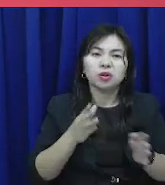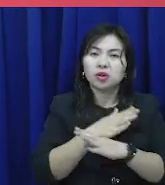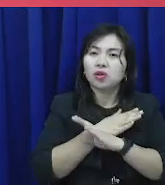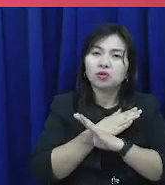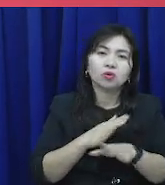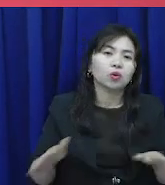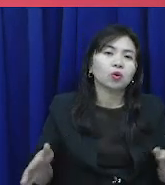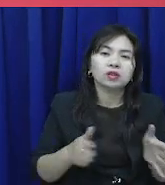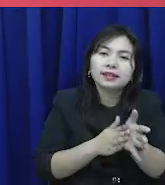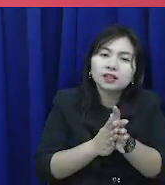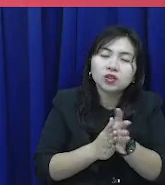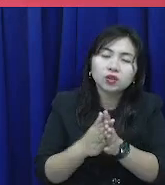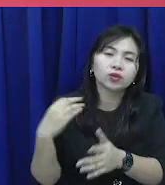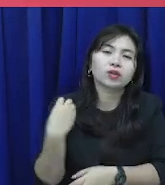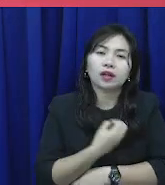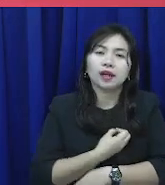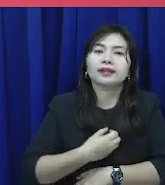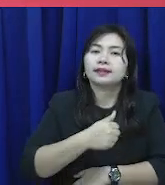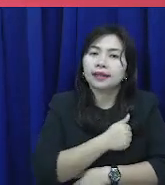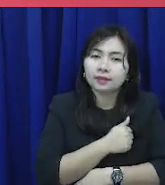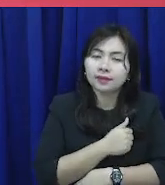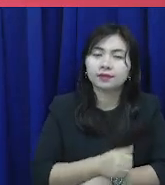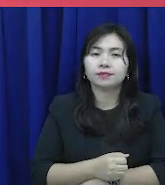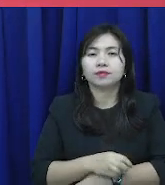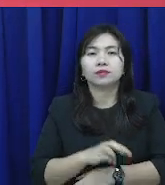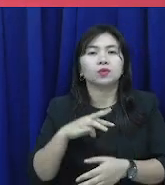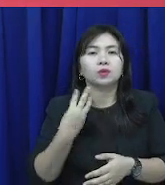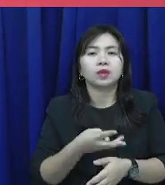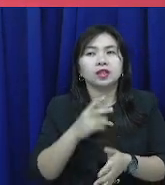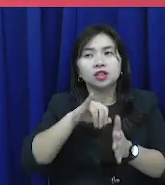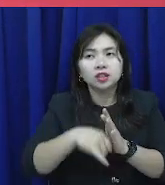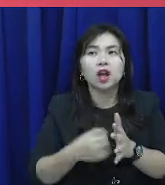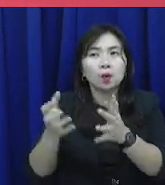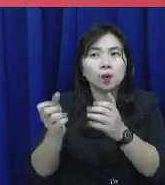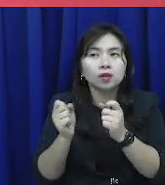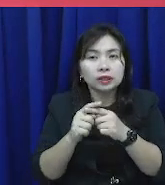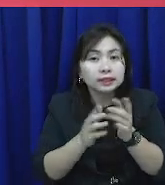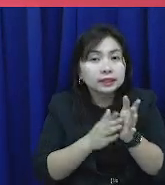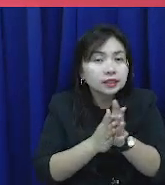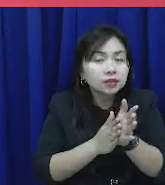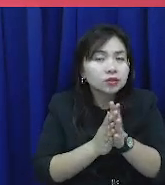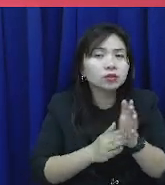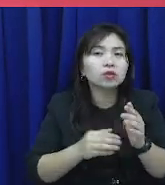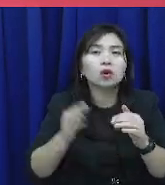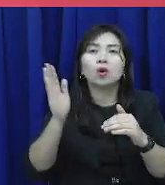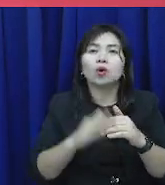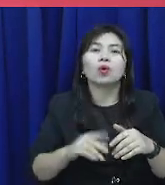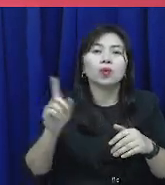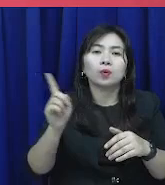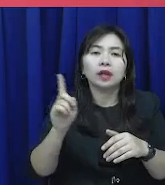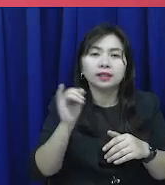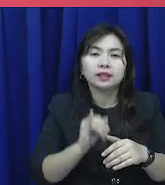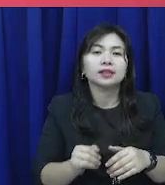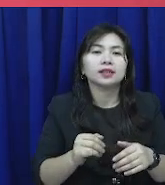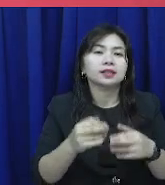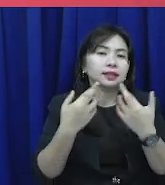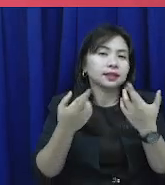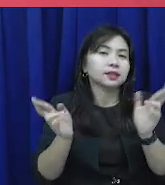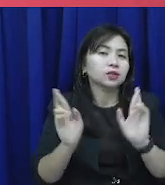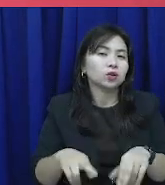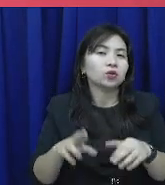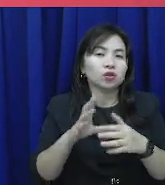excuse ourselves We just want to excuse ourselves sa magiging tama sa atin nung